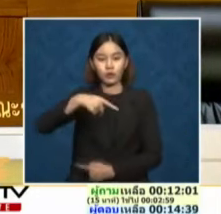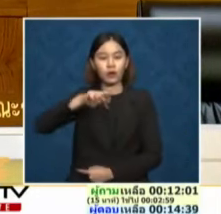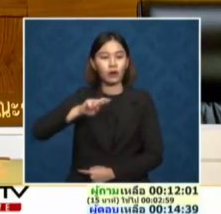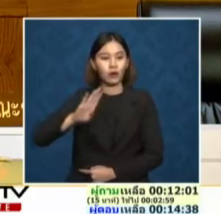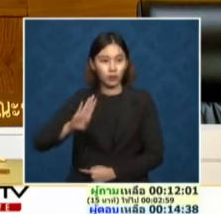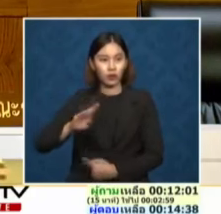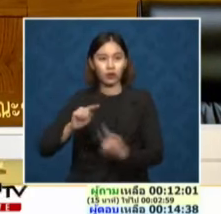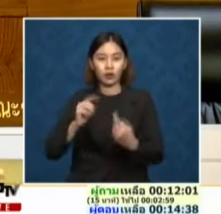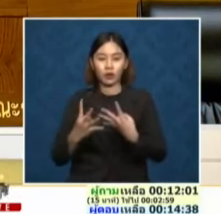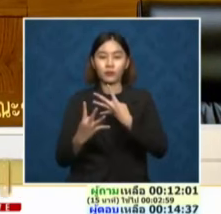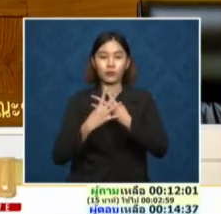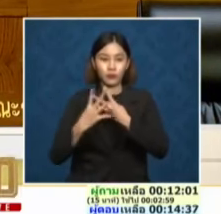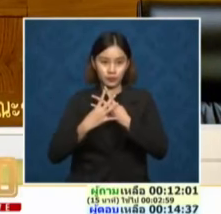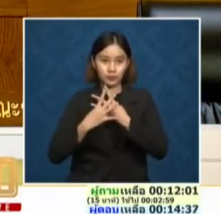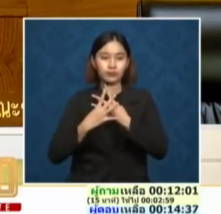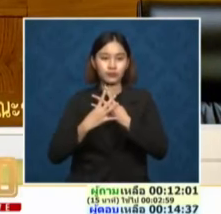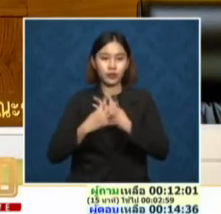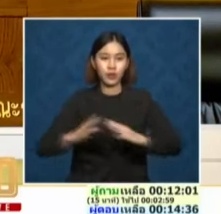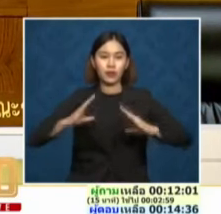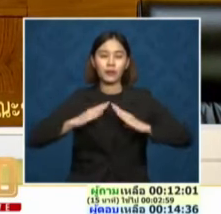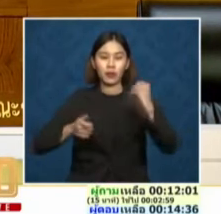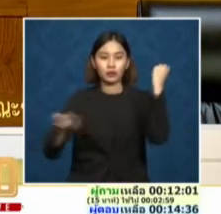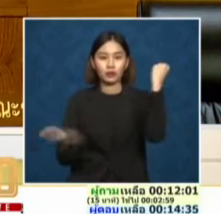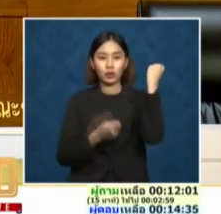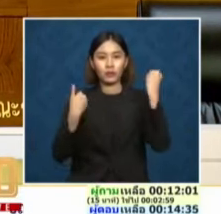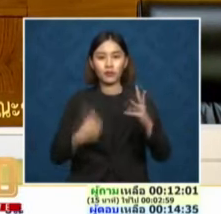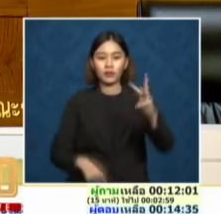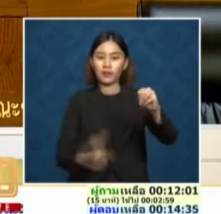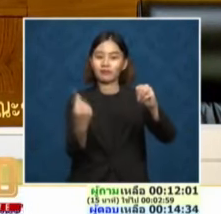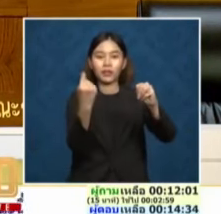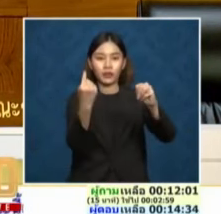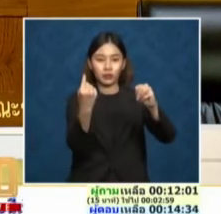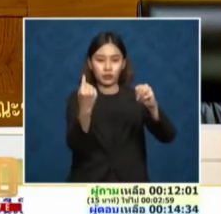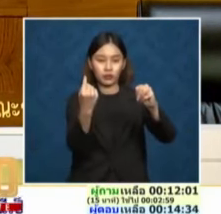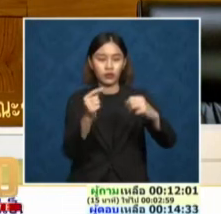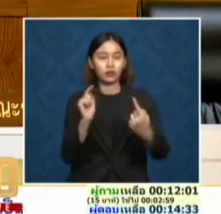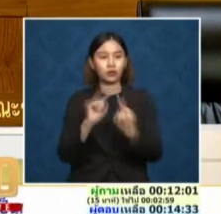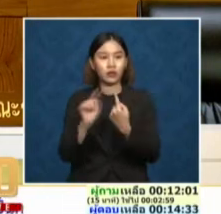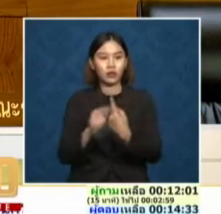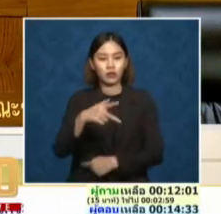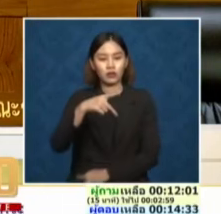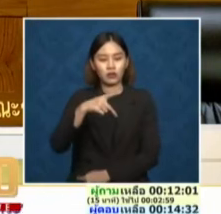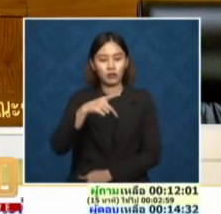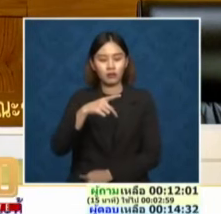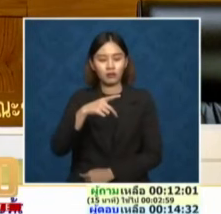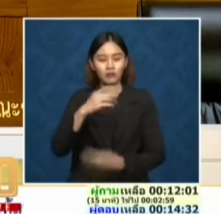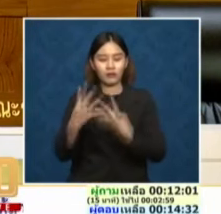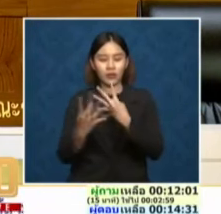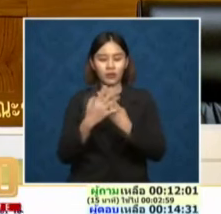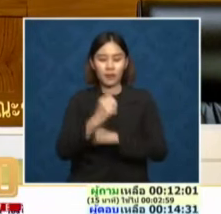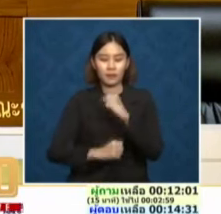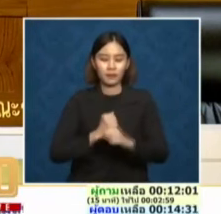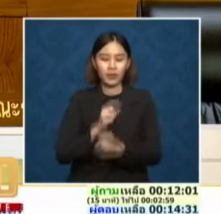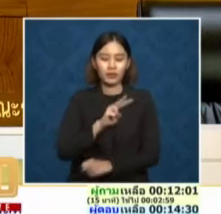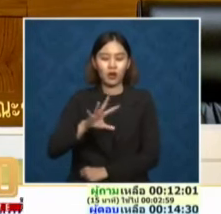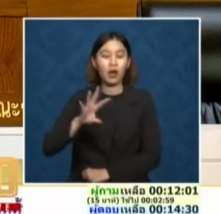ให้พี่น้องประชาชนทั่วไปได้มีความชัดเจนได้มีความยึดมั่นในระบบกระบวนการยุติธรรมผมคิดว่ามันไปไม่ถึงก